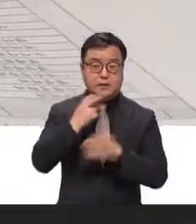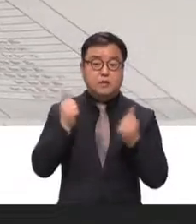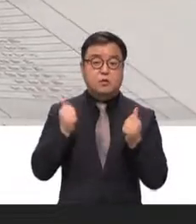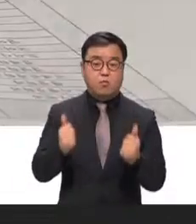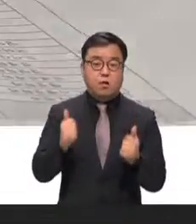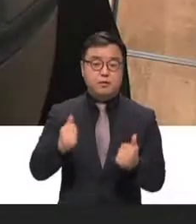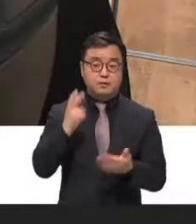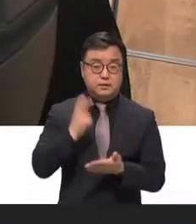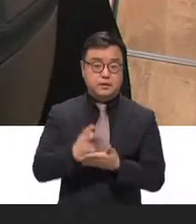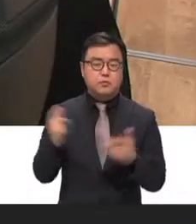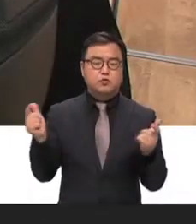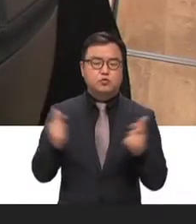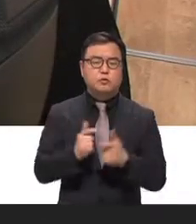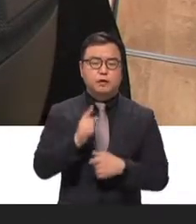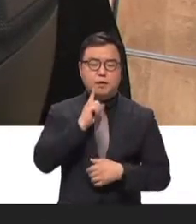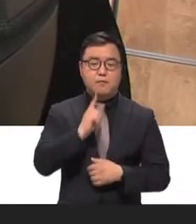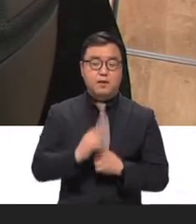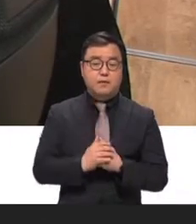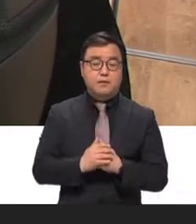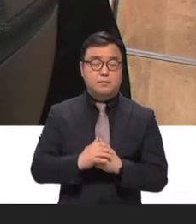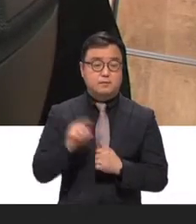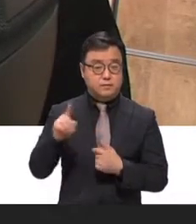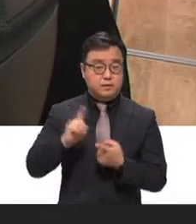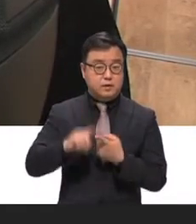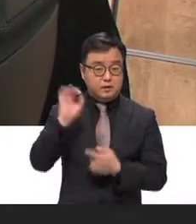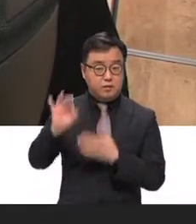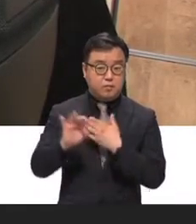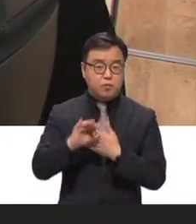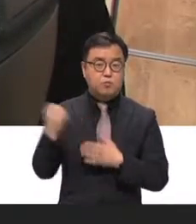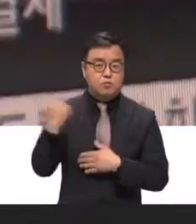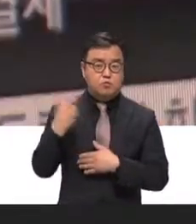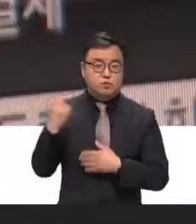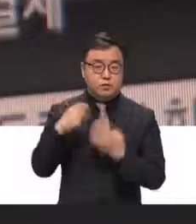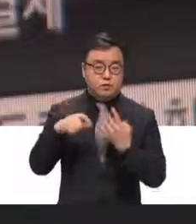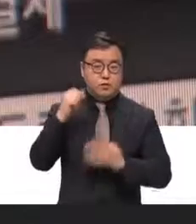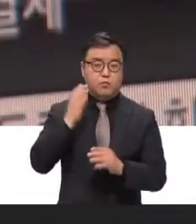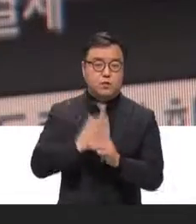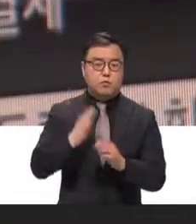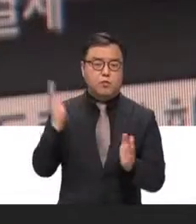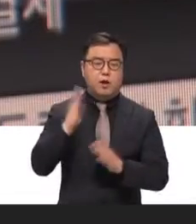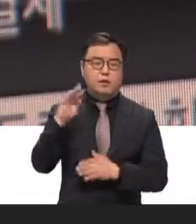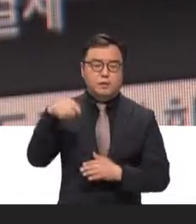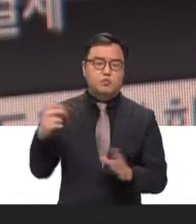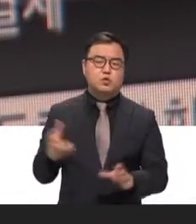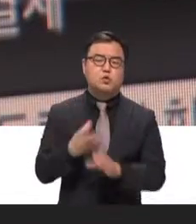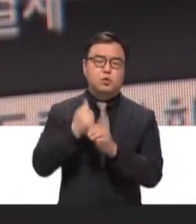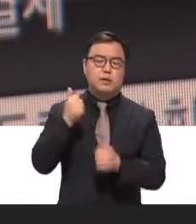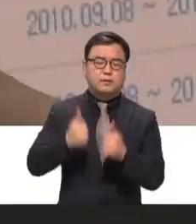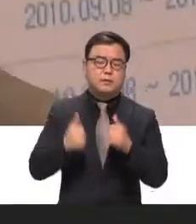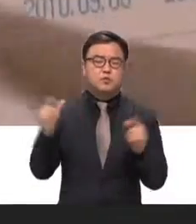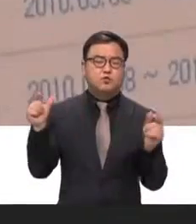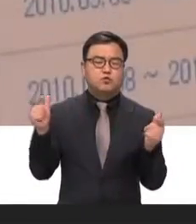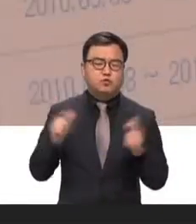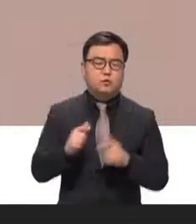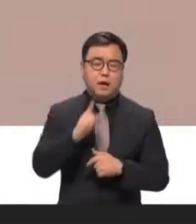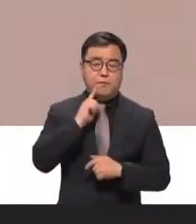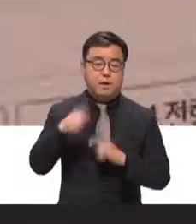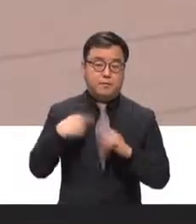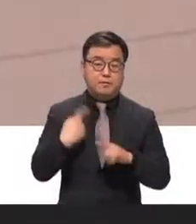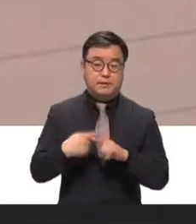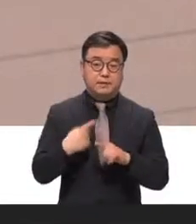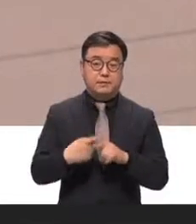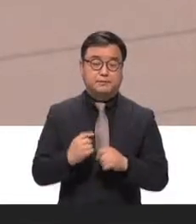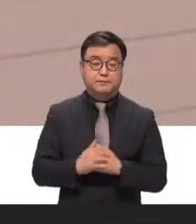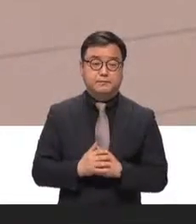표현이 있습니다. 예. 이것으로 봤을 때 역시 수시 전형 중에서 그 학생부 종합 전형을 줄이겠다라는 뜻으로 해석이 됩니다. 네,